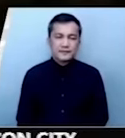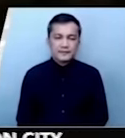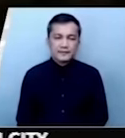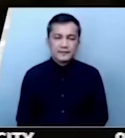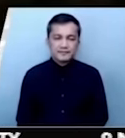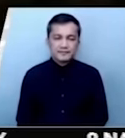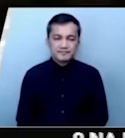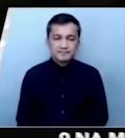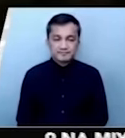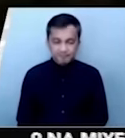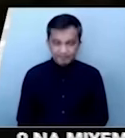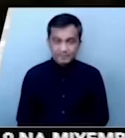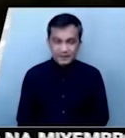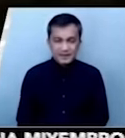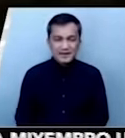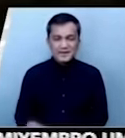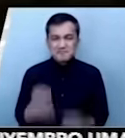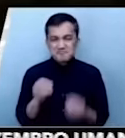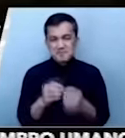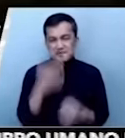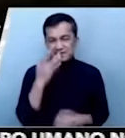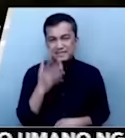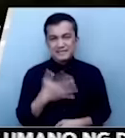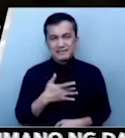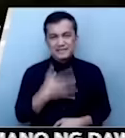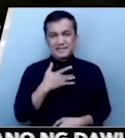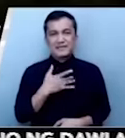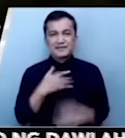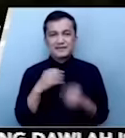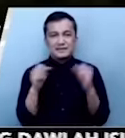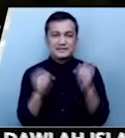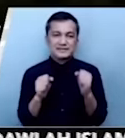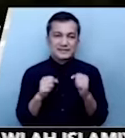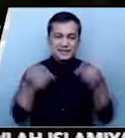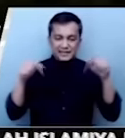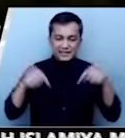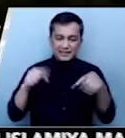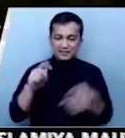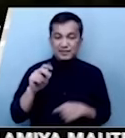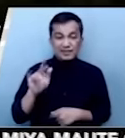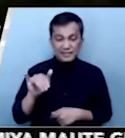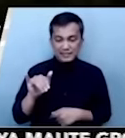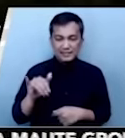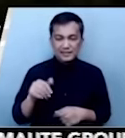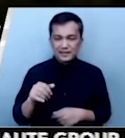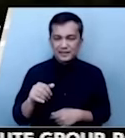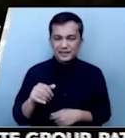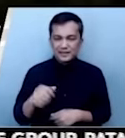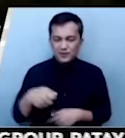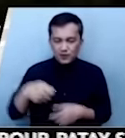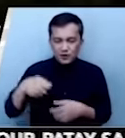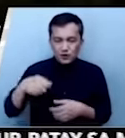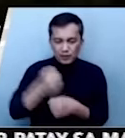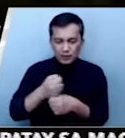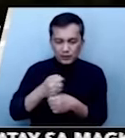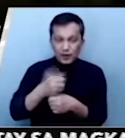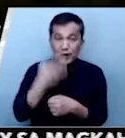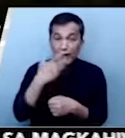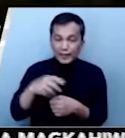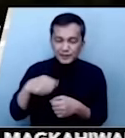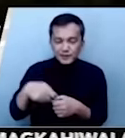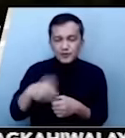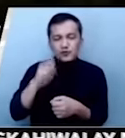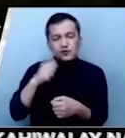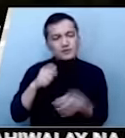Ivan, mas masarap daw damhin ang lamig ng panahon dito sa Tanay habang umiinom ng mainit na kape at tinitignan ang ganda